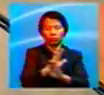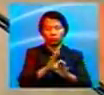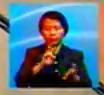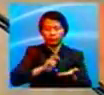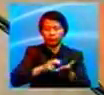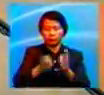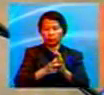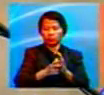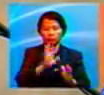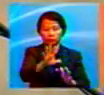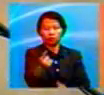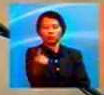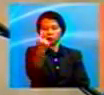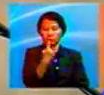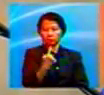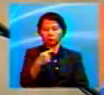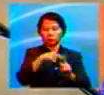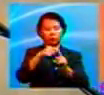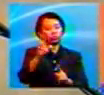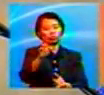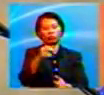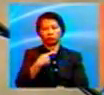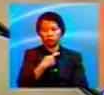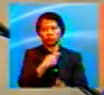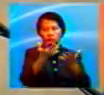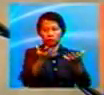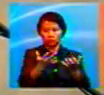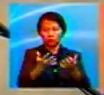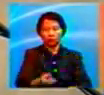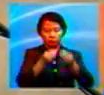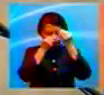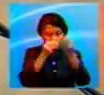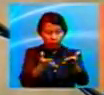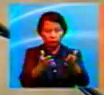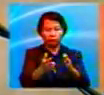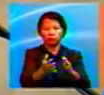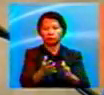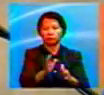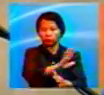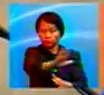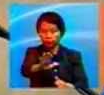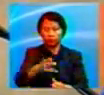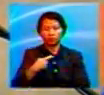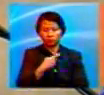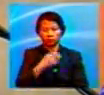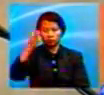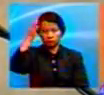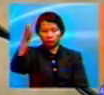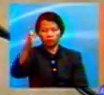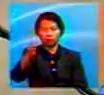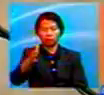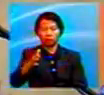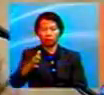bermakna dia bagi kepada kita tarikh itu, tidak. Kita nak beritahu dengan mereka, kita akan